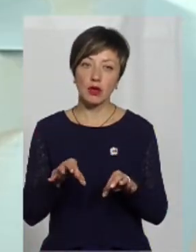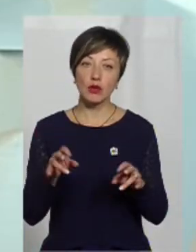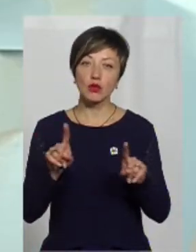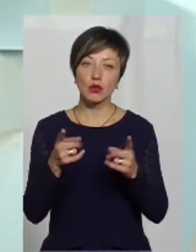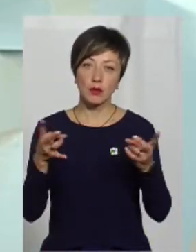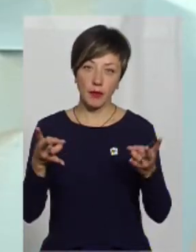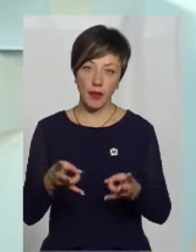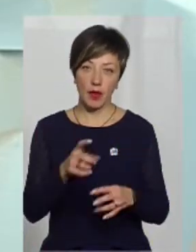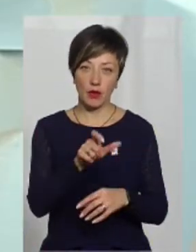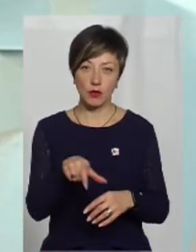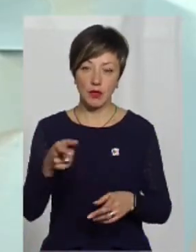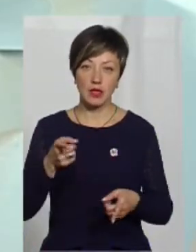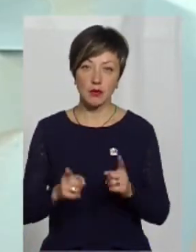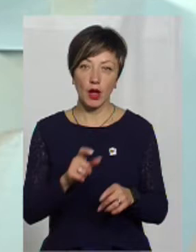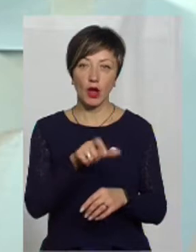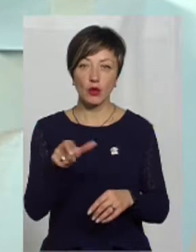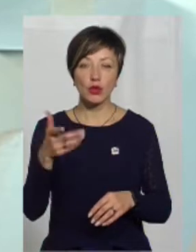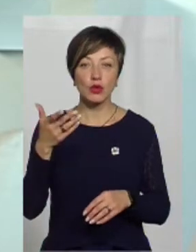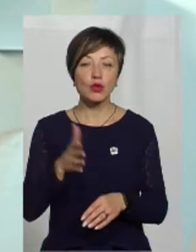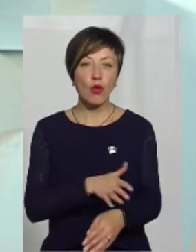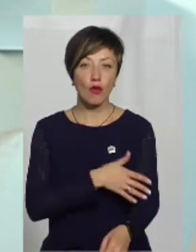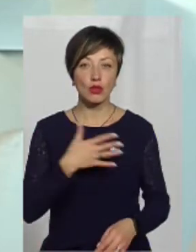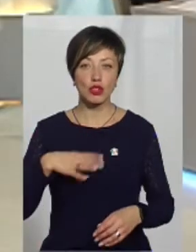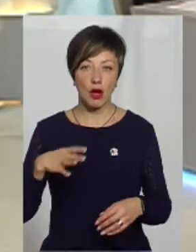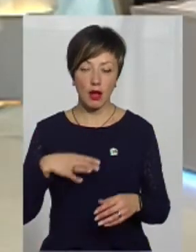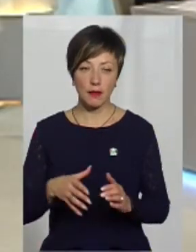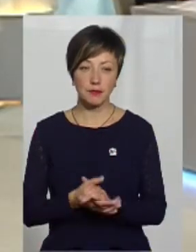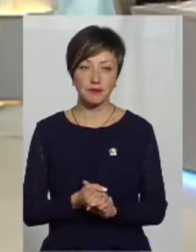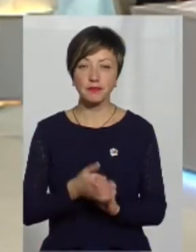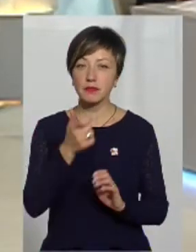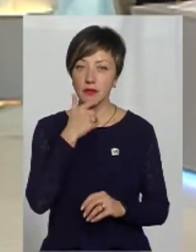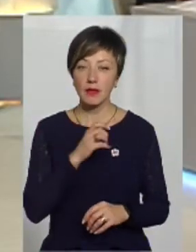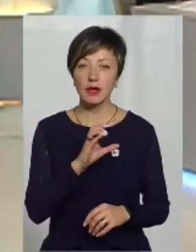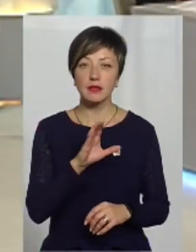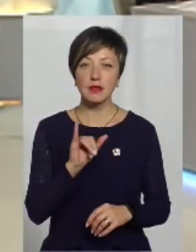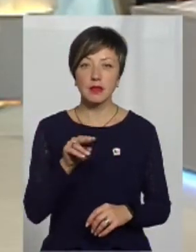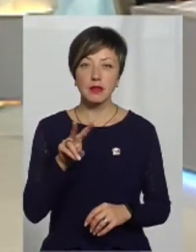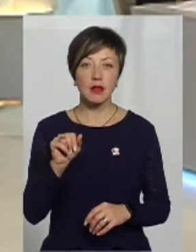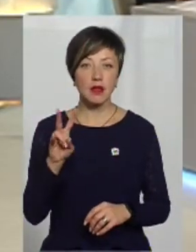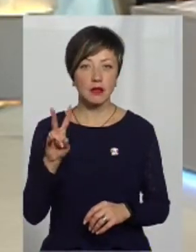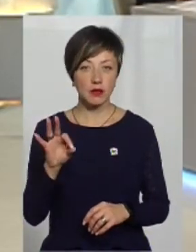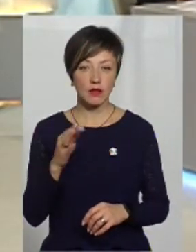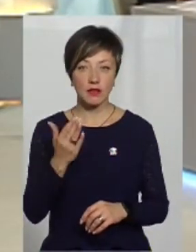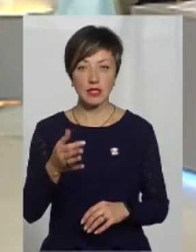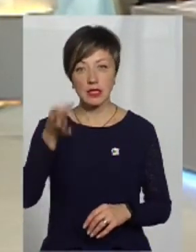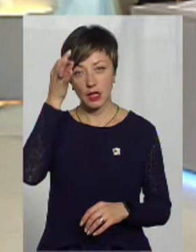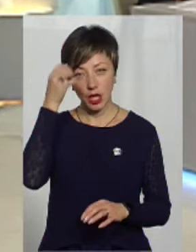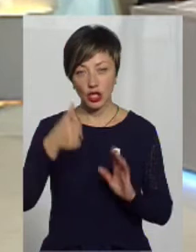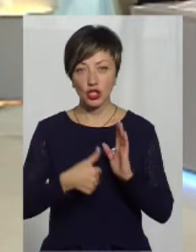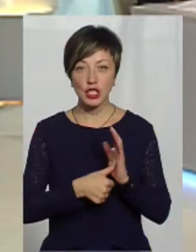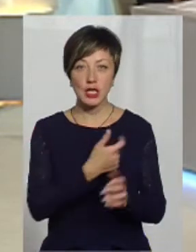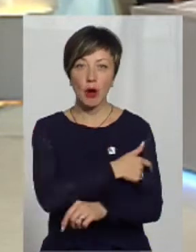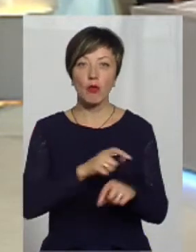витребуваний людьми, бо насправді люди давно чекали. Пані Світлано, ви сказали, згадали про 6 амбулаторій,